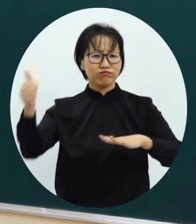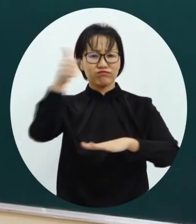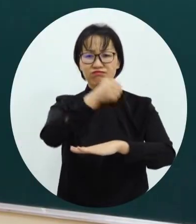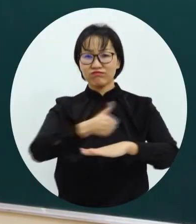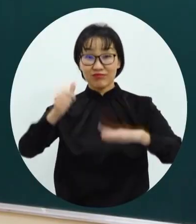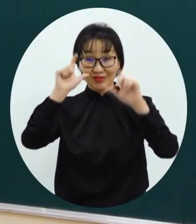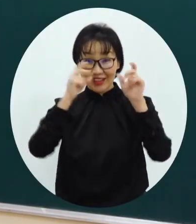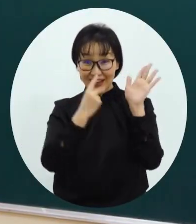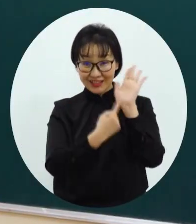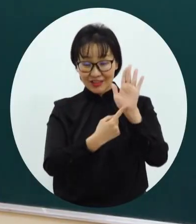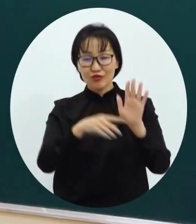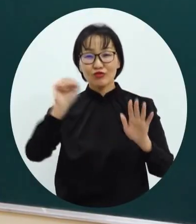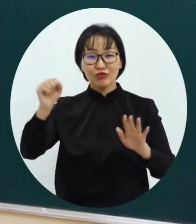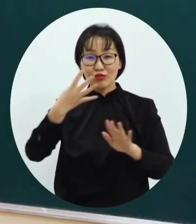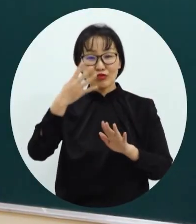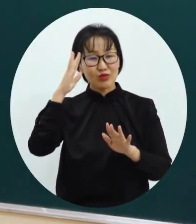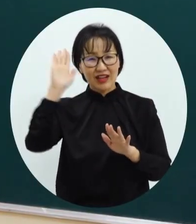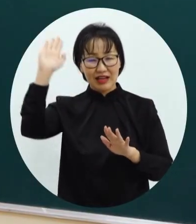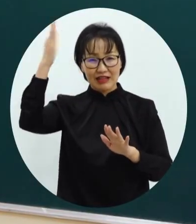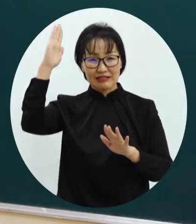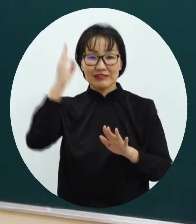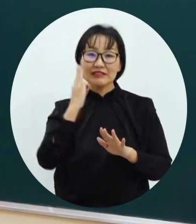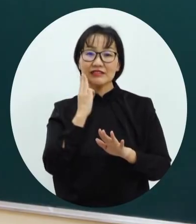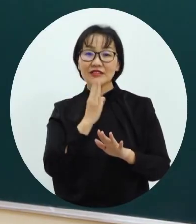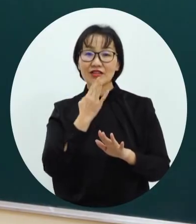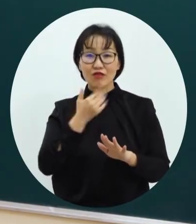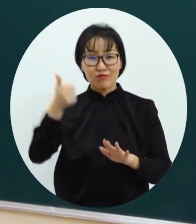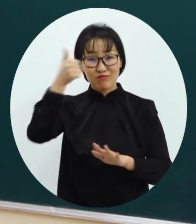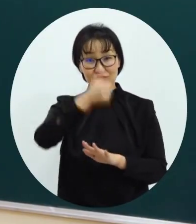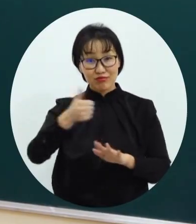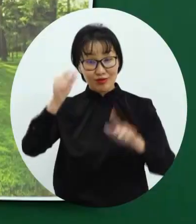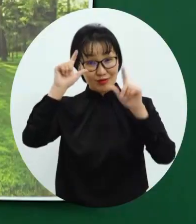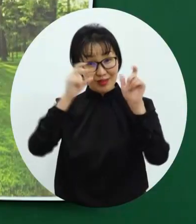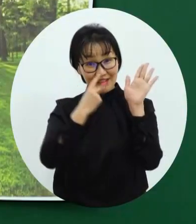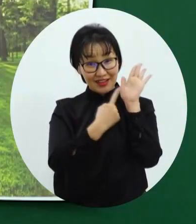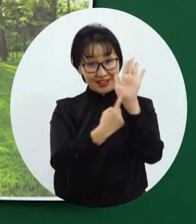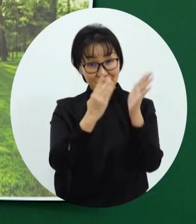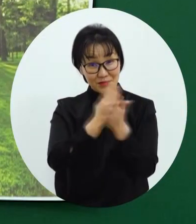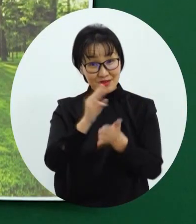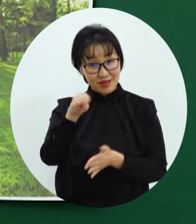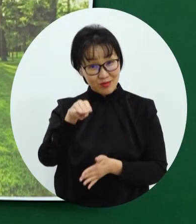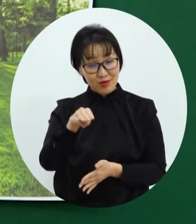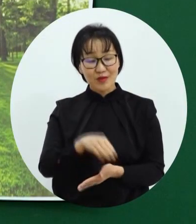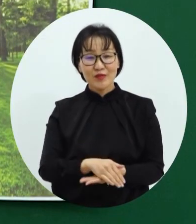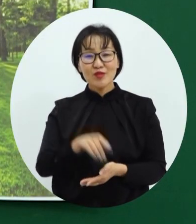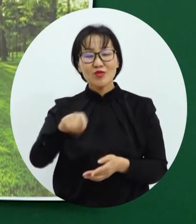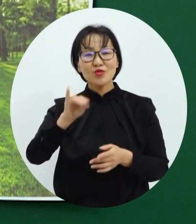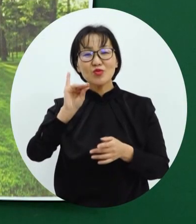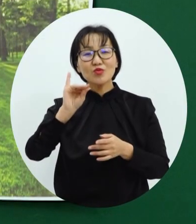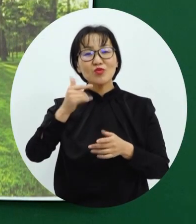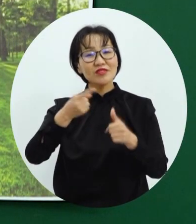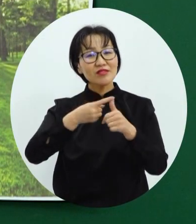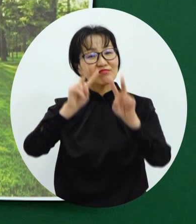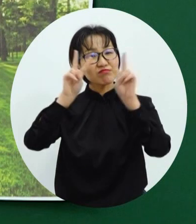А, дөрөв дэх зураг маань алтан шаргал өнгөтэй. Гур хэдэн зургнууд байна. За, ерөнхийд нь та хүүхдүүд маань юу гэж нэрлсэн